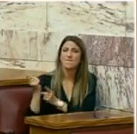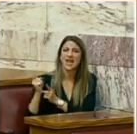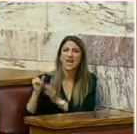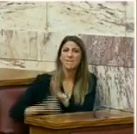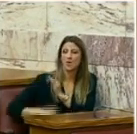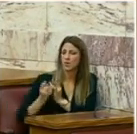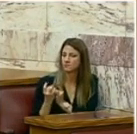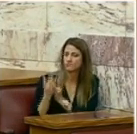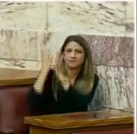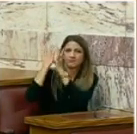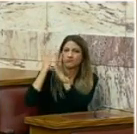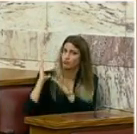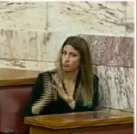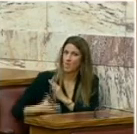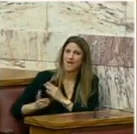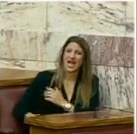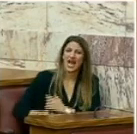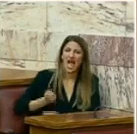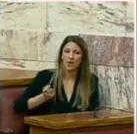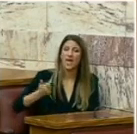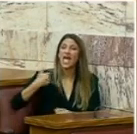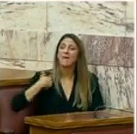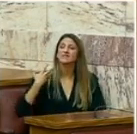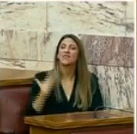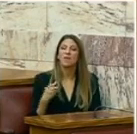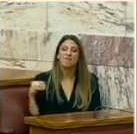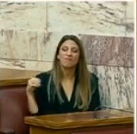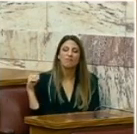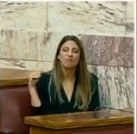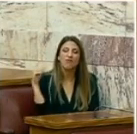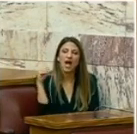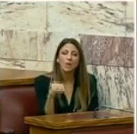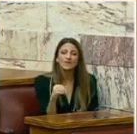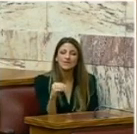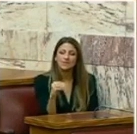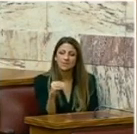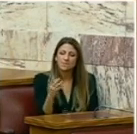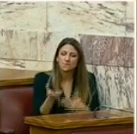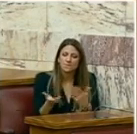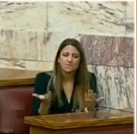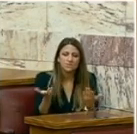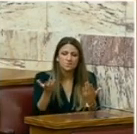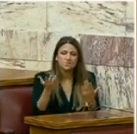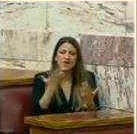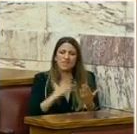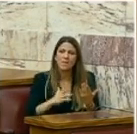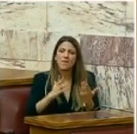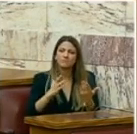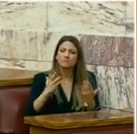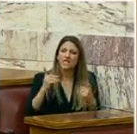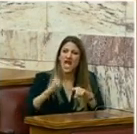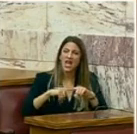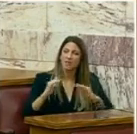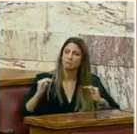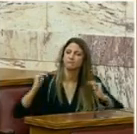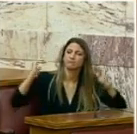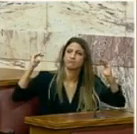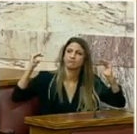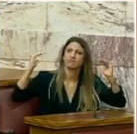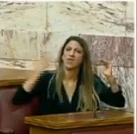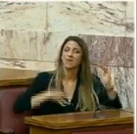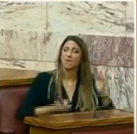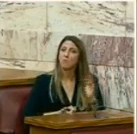Εμείς θα βάλουμε ένα σημαντικό λιθαράκι στην προσπάθεια ανάκτησης της